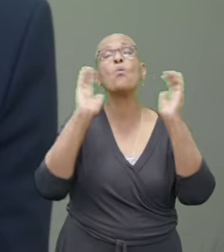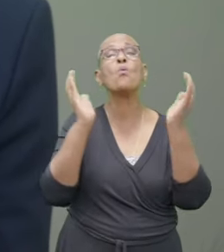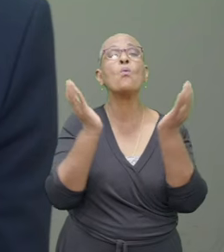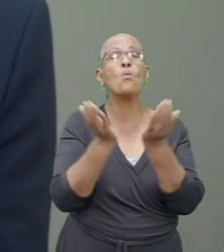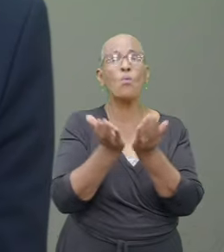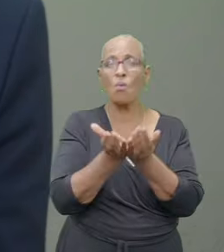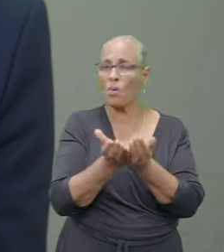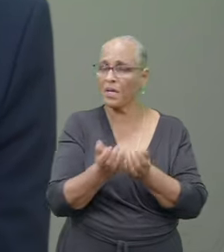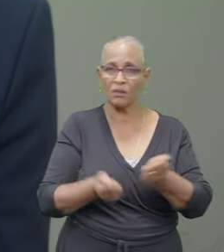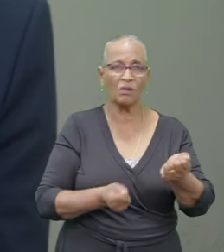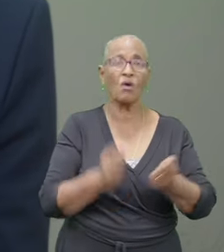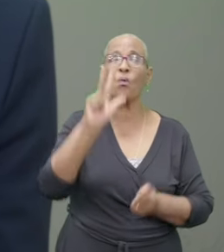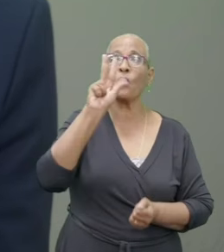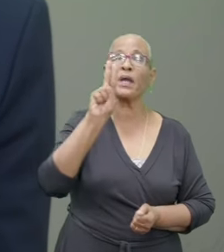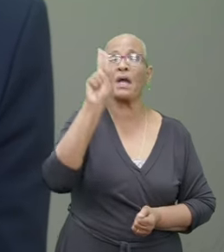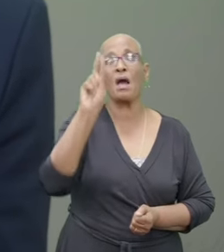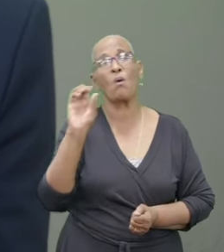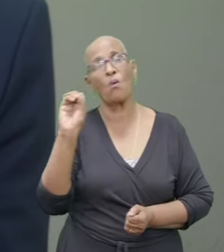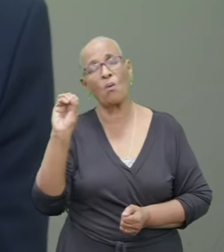als de WHO